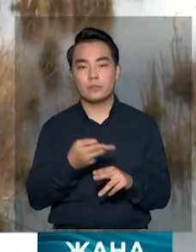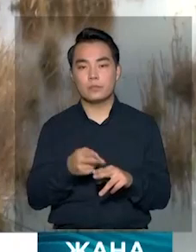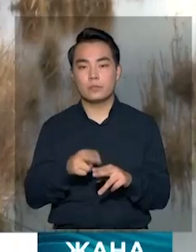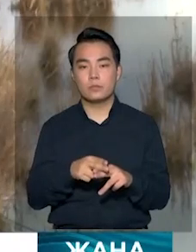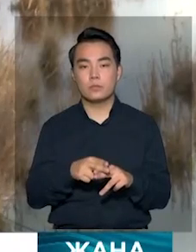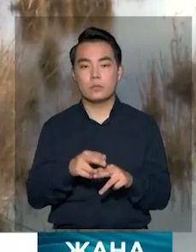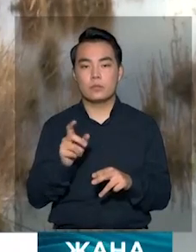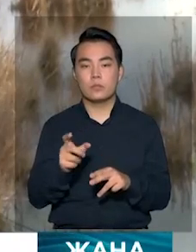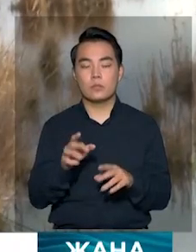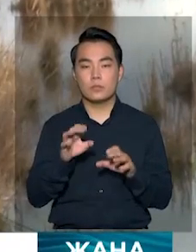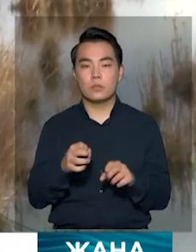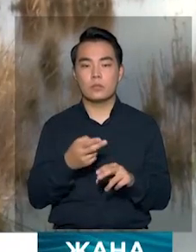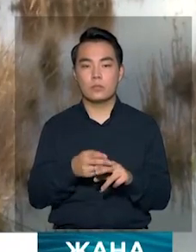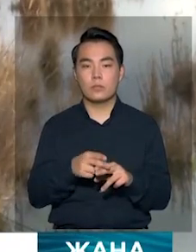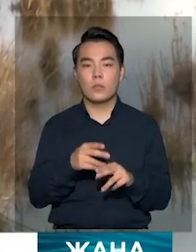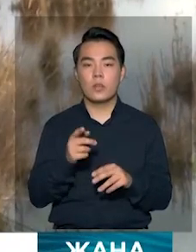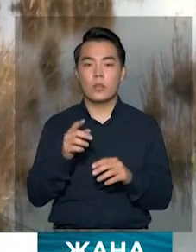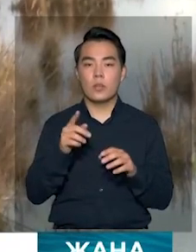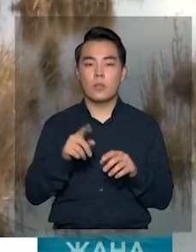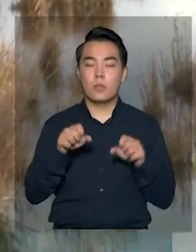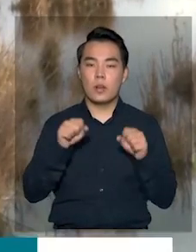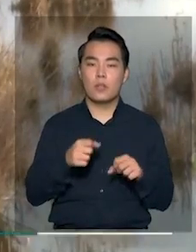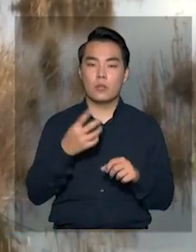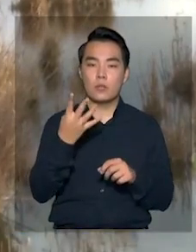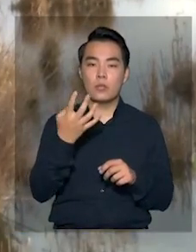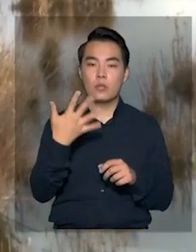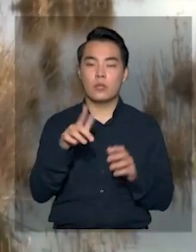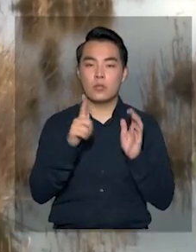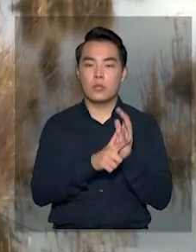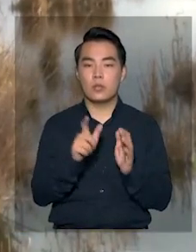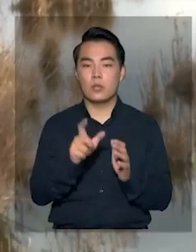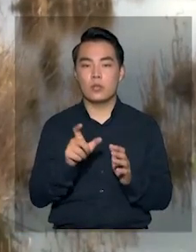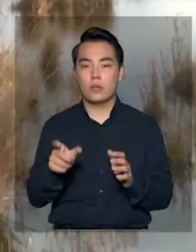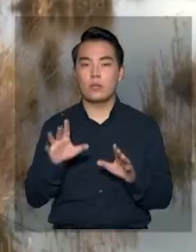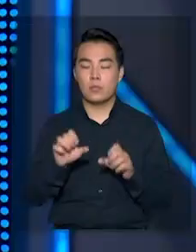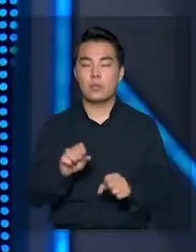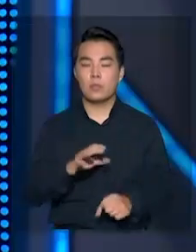тіркеліп, балық аулау ережесін бұзған 457 азаматқа анықталған.